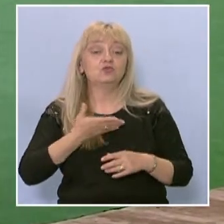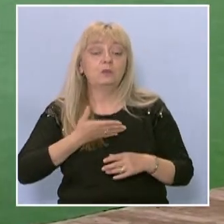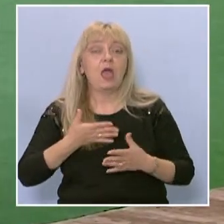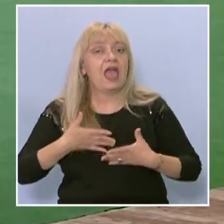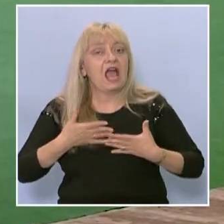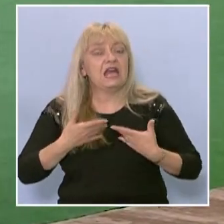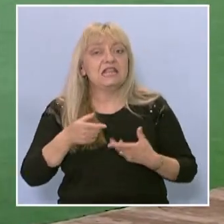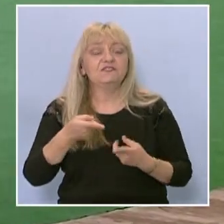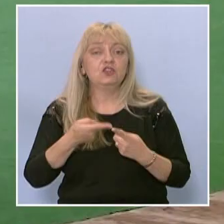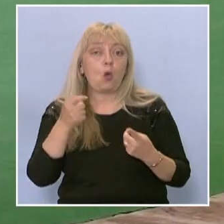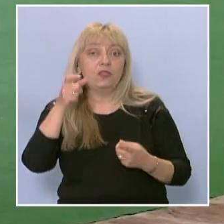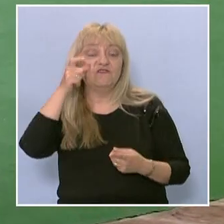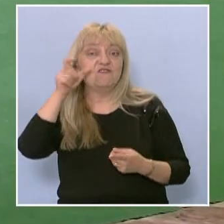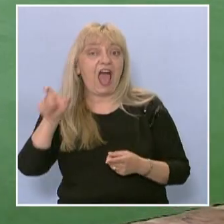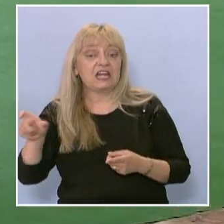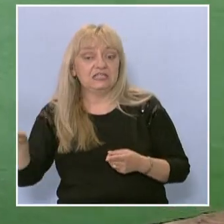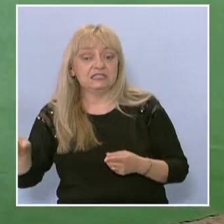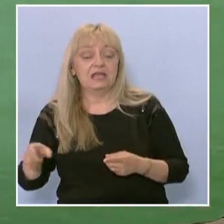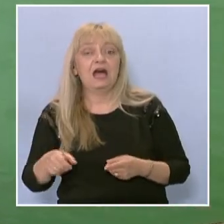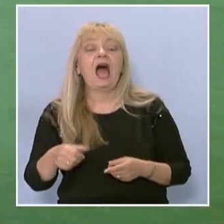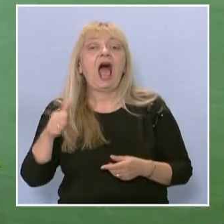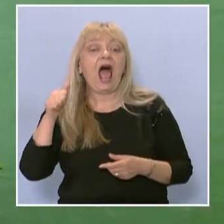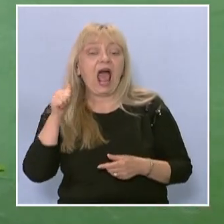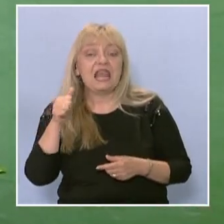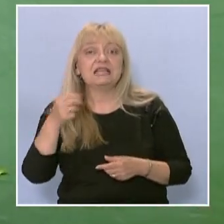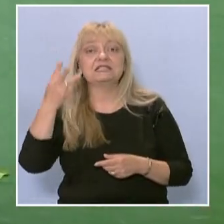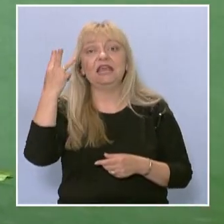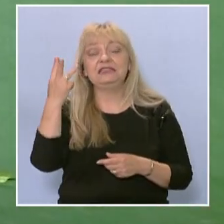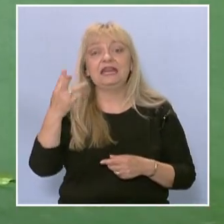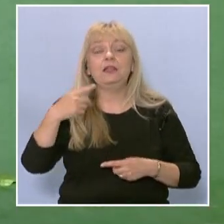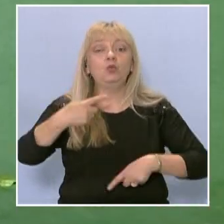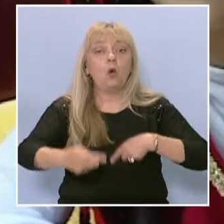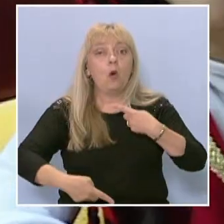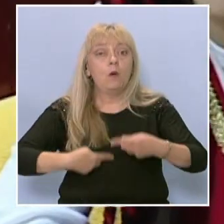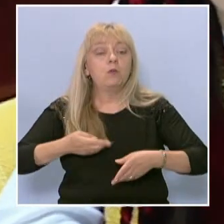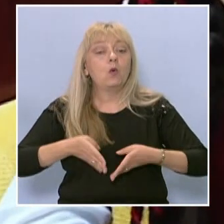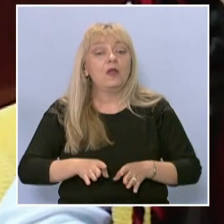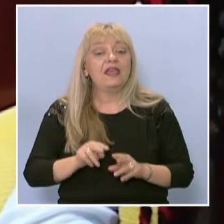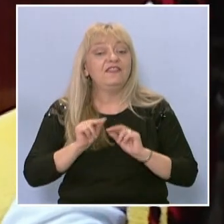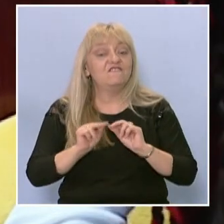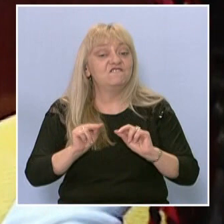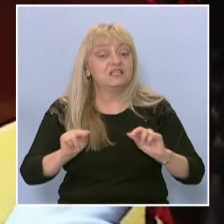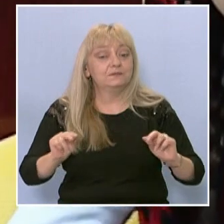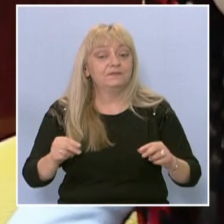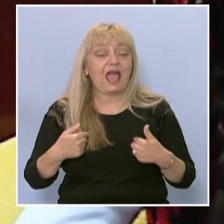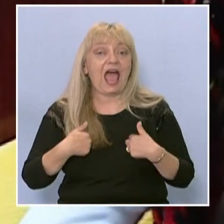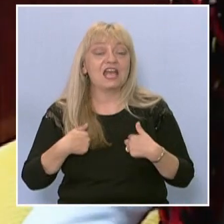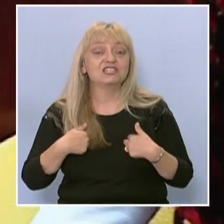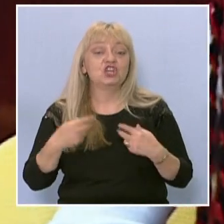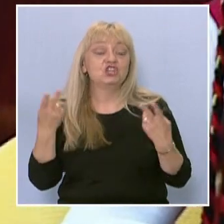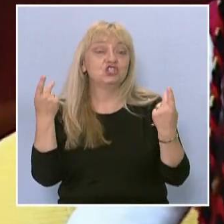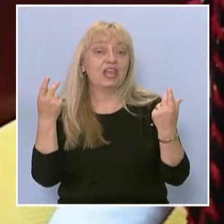варненци. Синът на Анелия Симеонова, Алекс, е трето поколение, възпитавано в нея. Като коледари ще